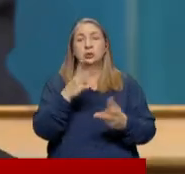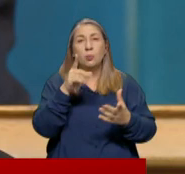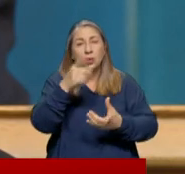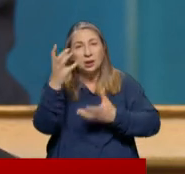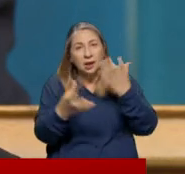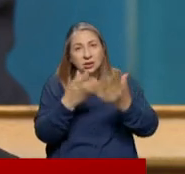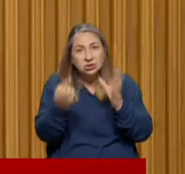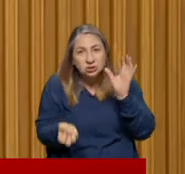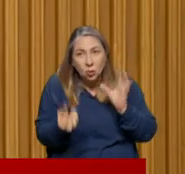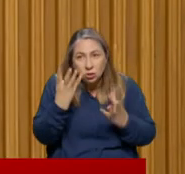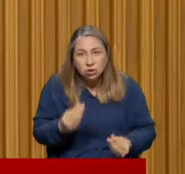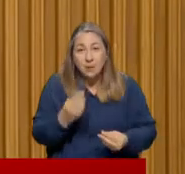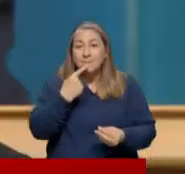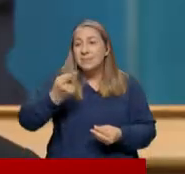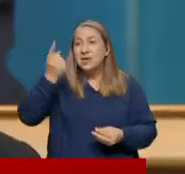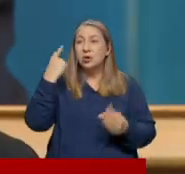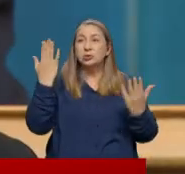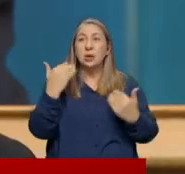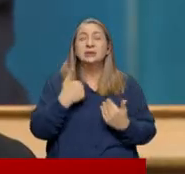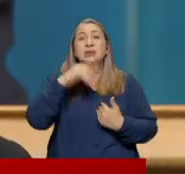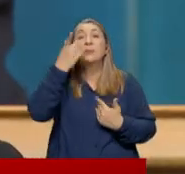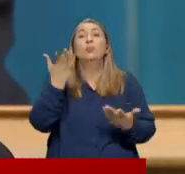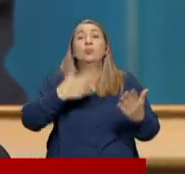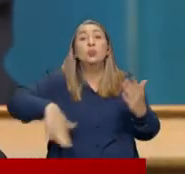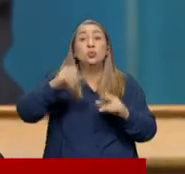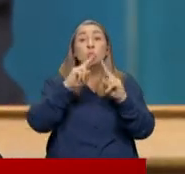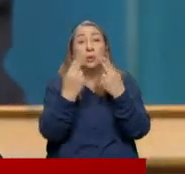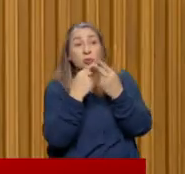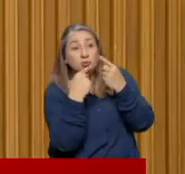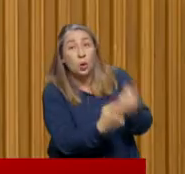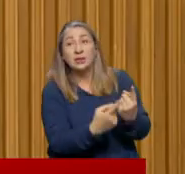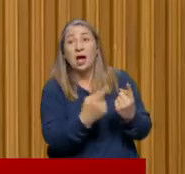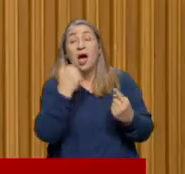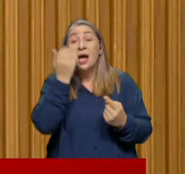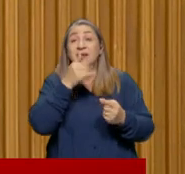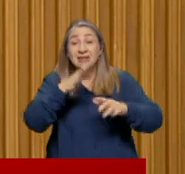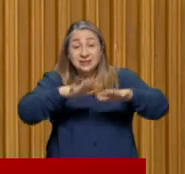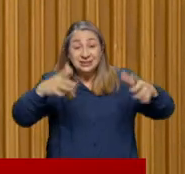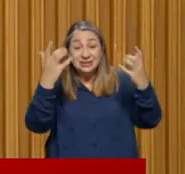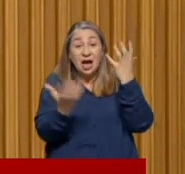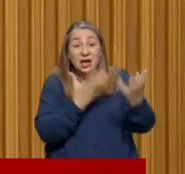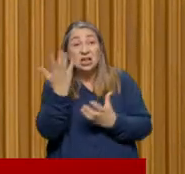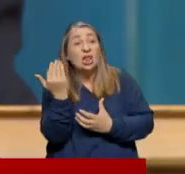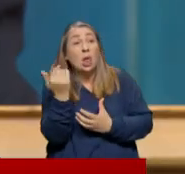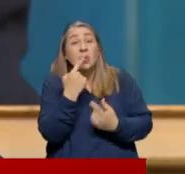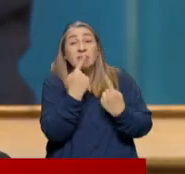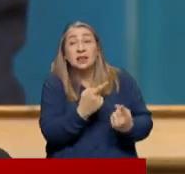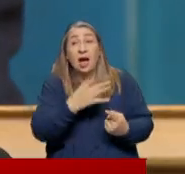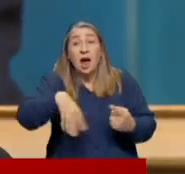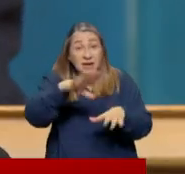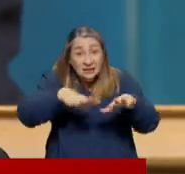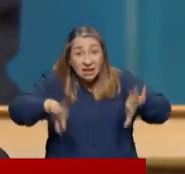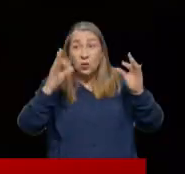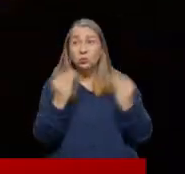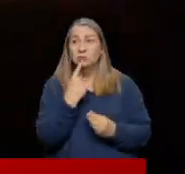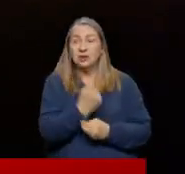ya bu yangını çıkacağını bir yıl Önceden sadece ben değil bütün dünya söyledi Akdeniz havzasında yangın çıkacaktır diye herkes